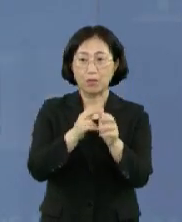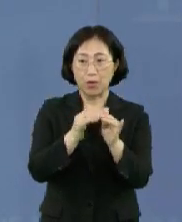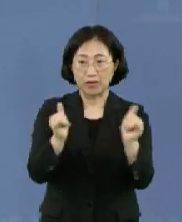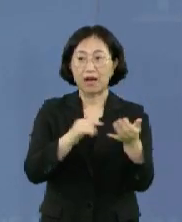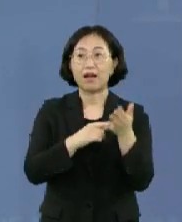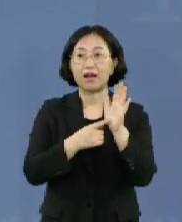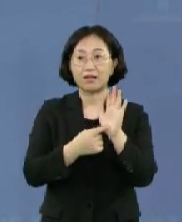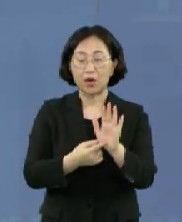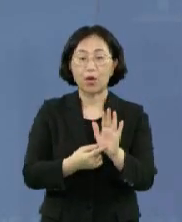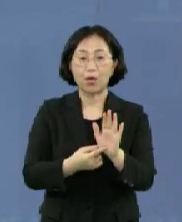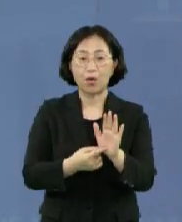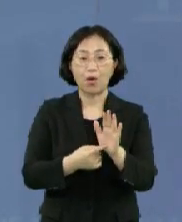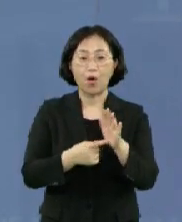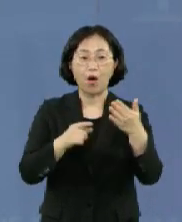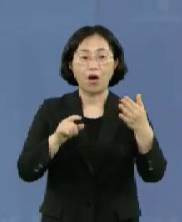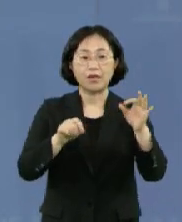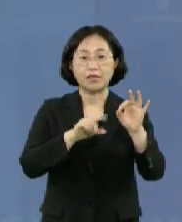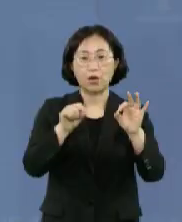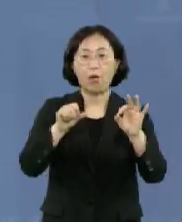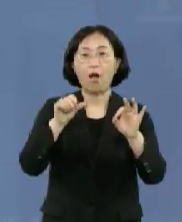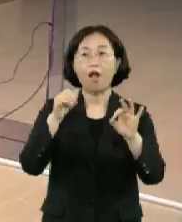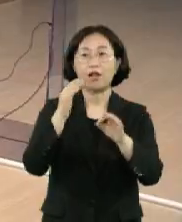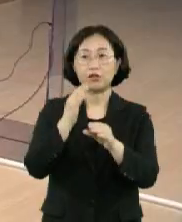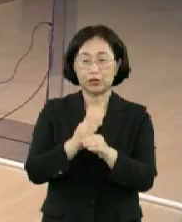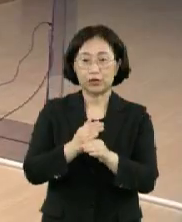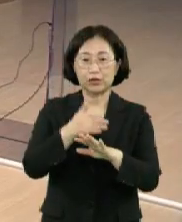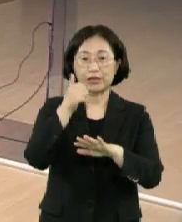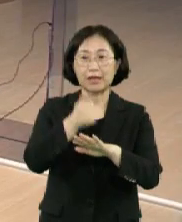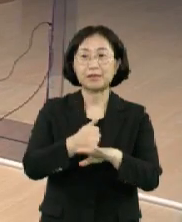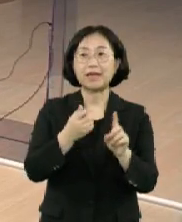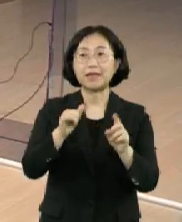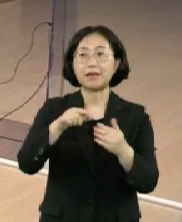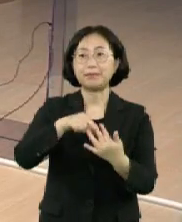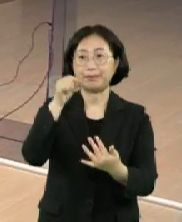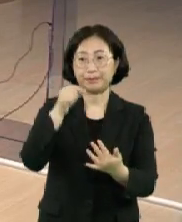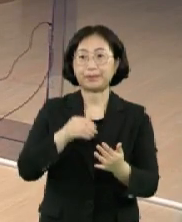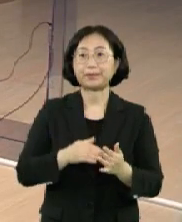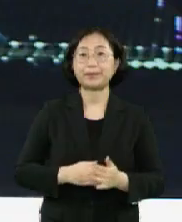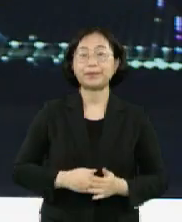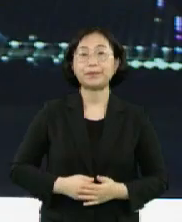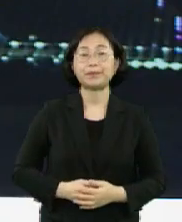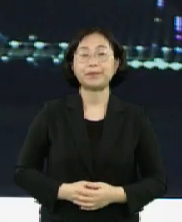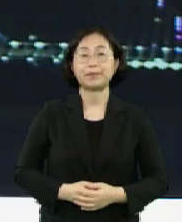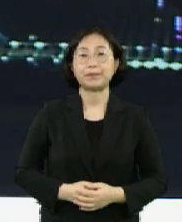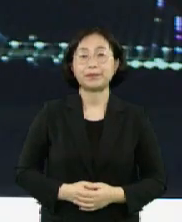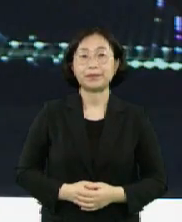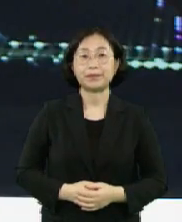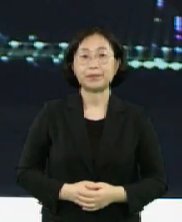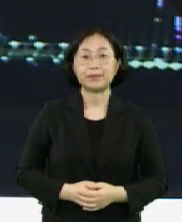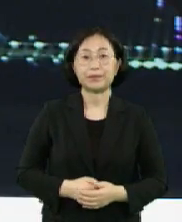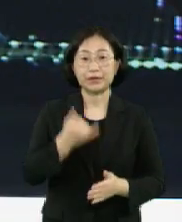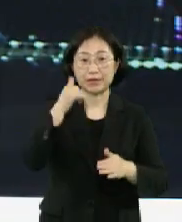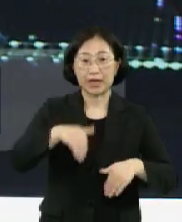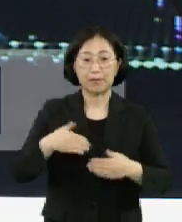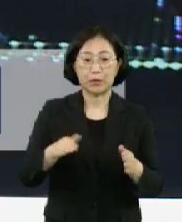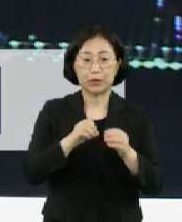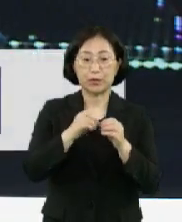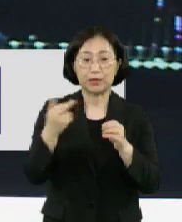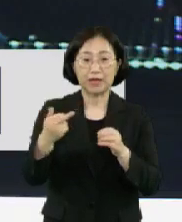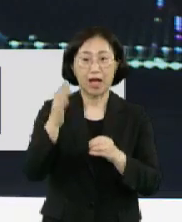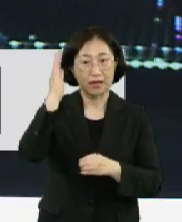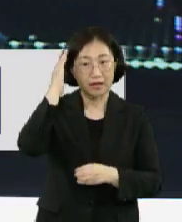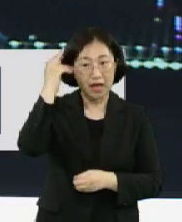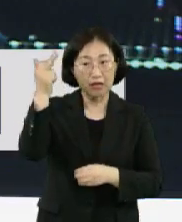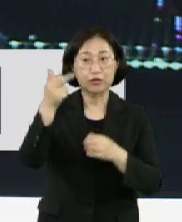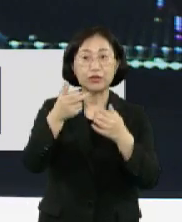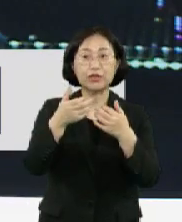경선 후보가 나선 가운데 다음 달 중순 후보를 최종 선출합니다. 목이 터져라. 충남도는 논산,